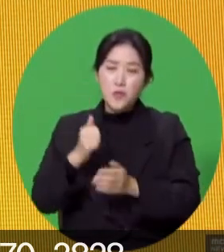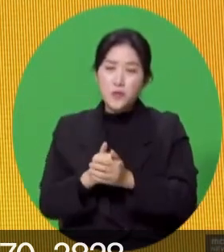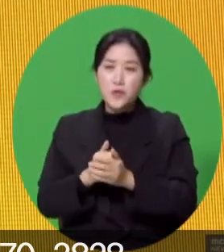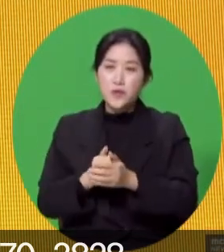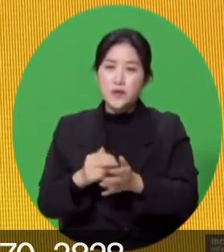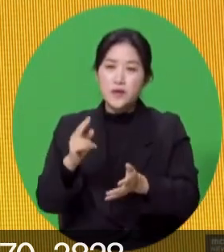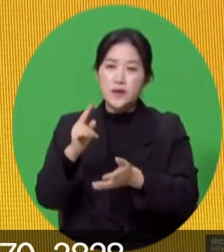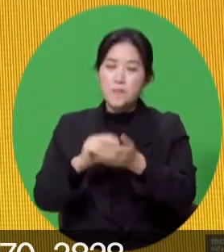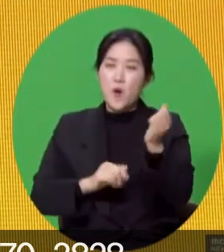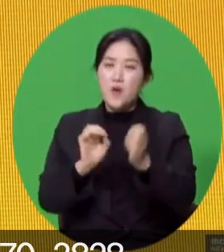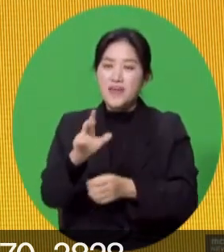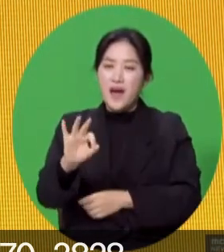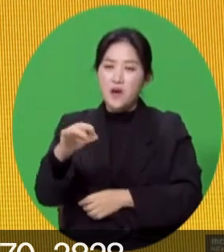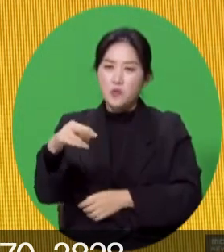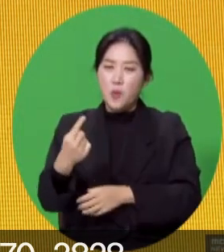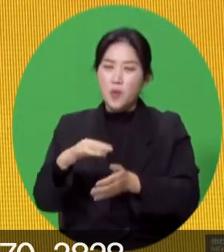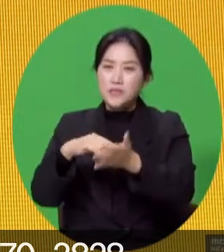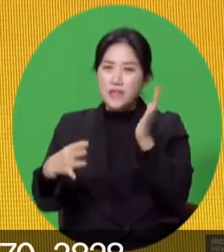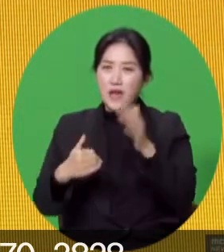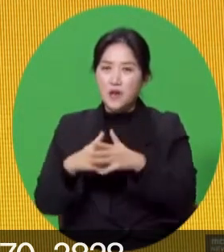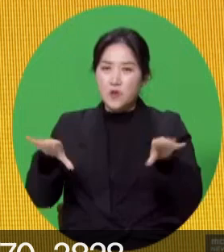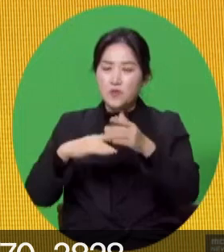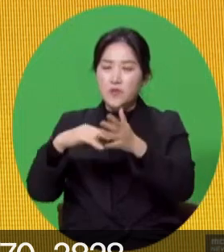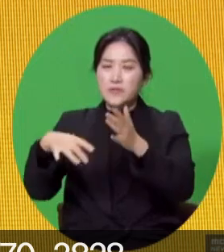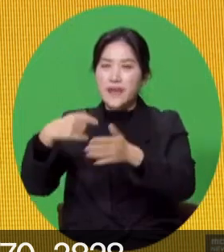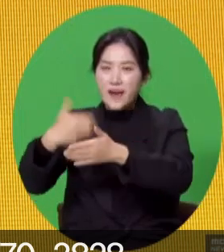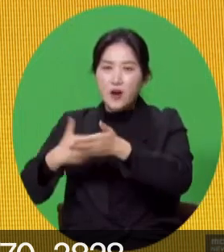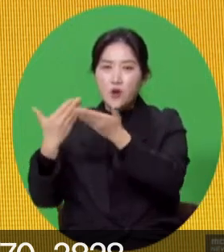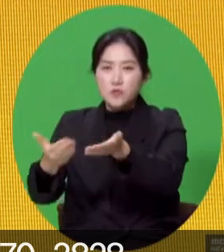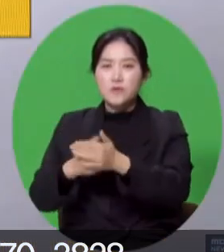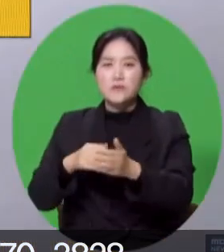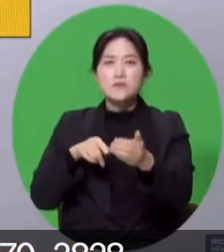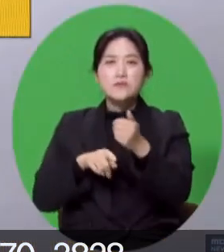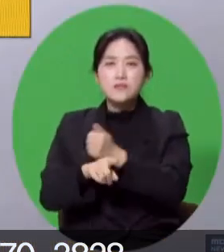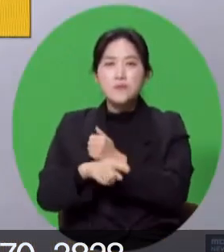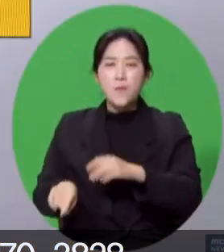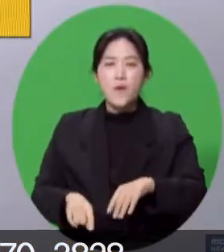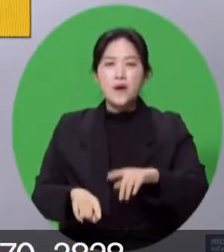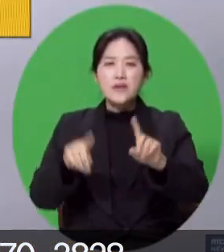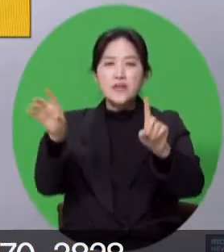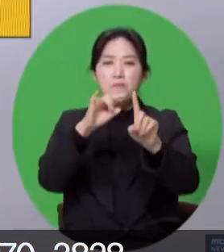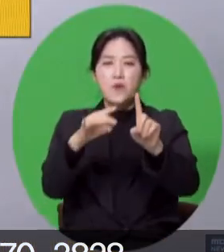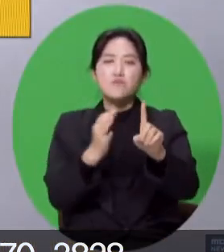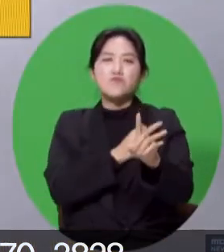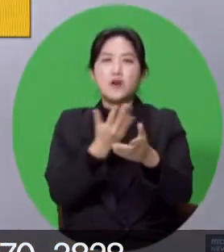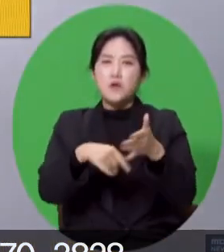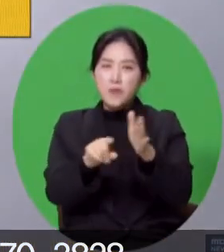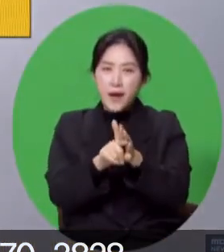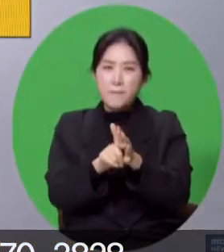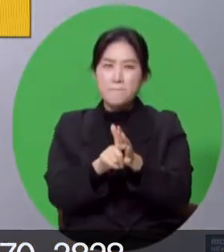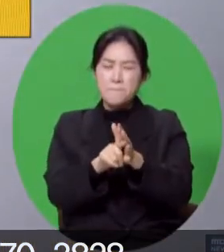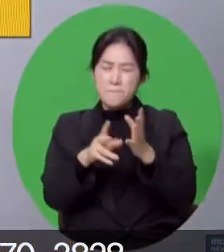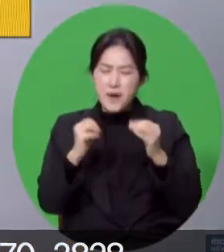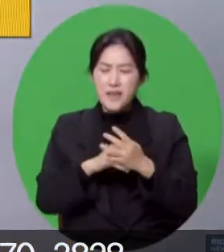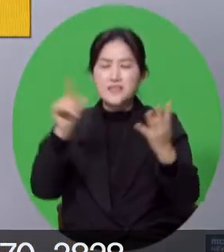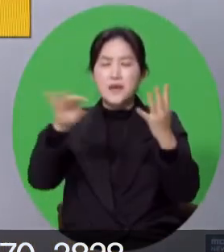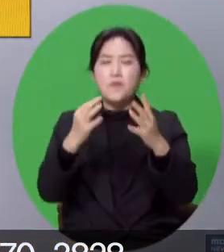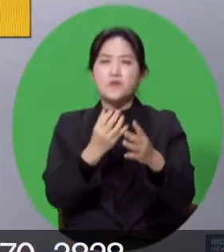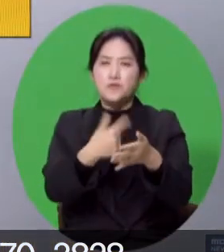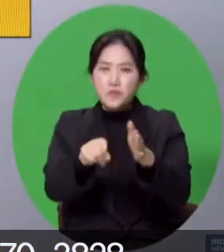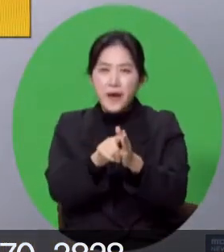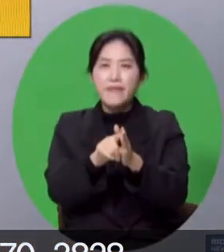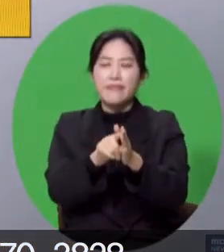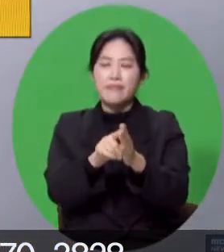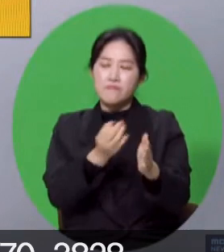깎아준다, 종부세 깎아준다 공약하면 그 사람은 1% 대통령, 많아야 4% 대통령이다. 이거 누가 하신 말씀인지